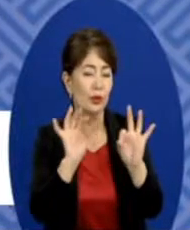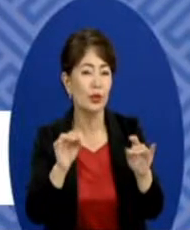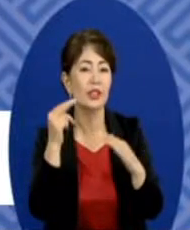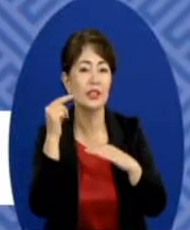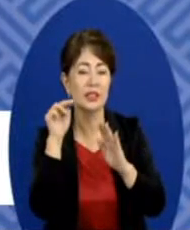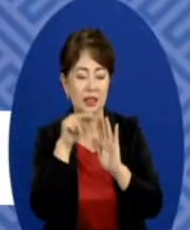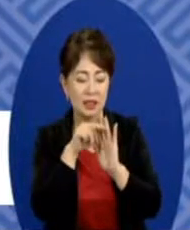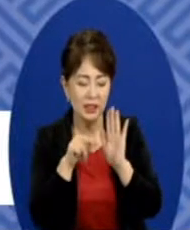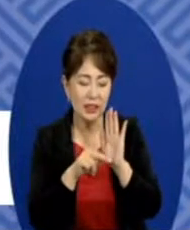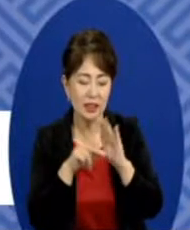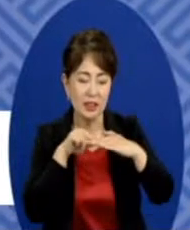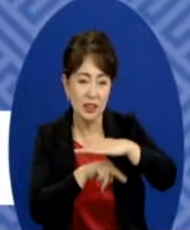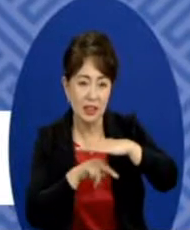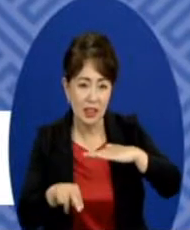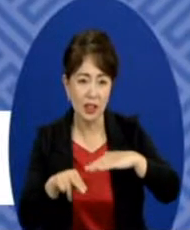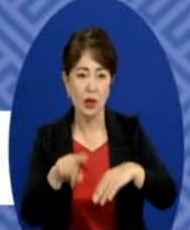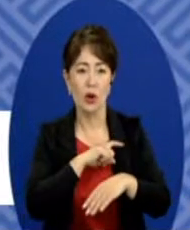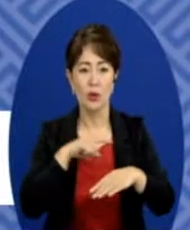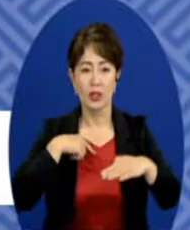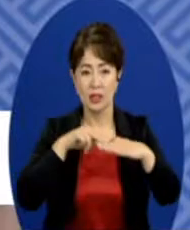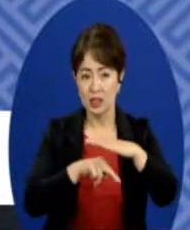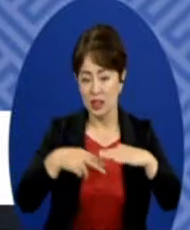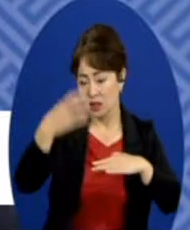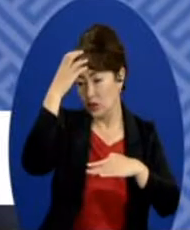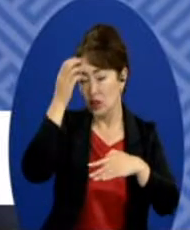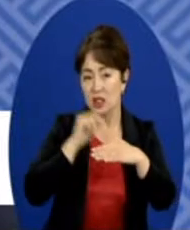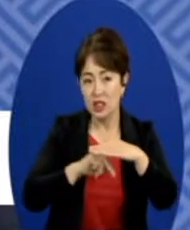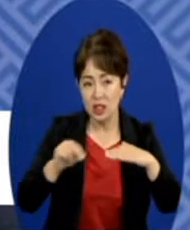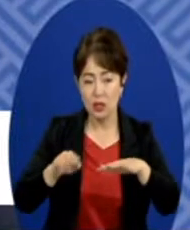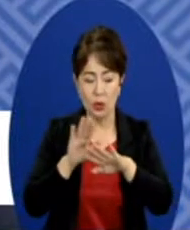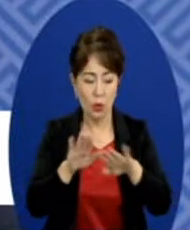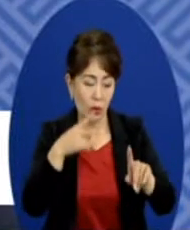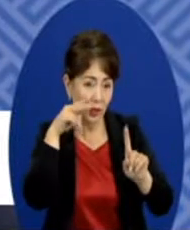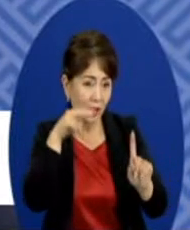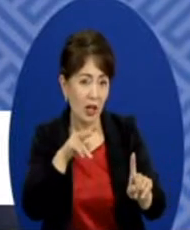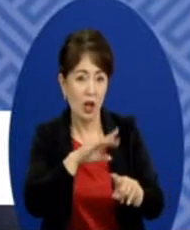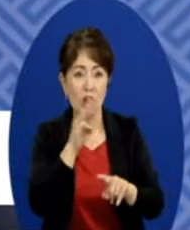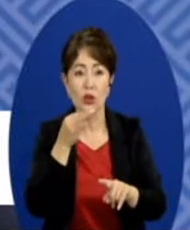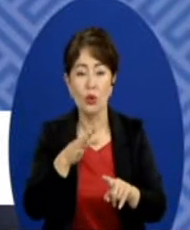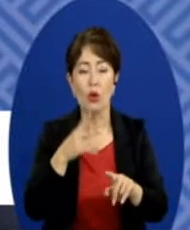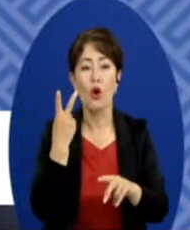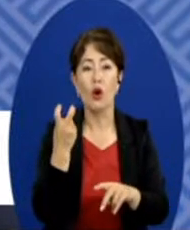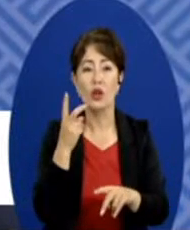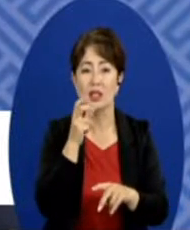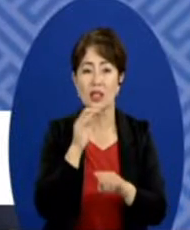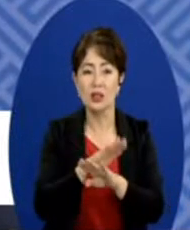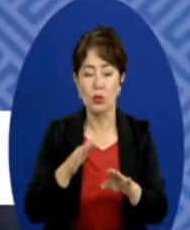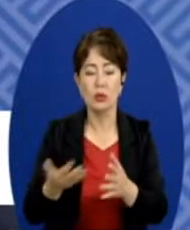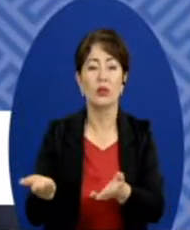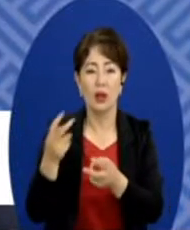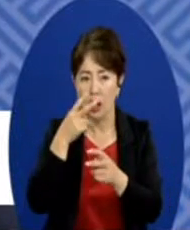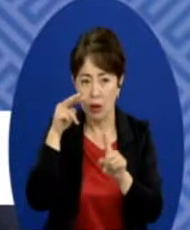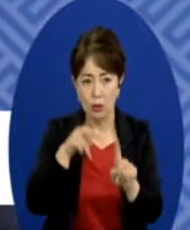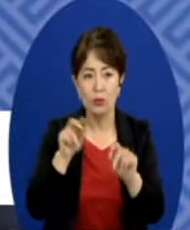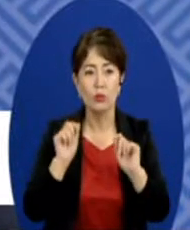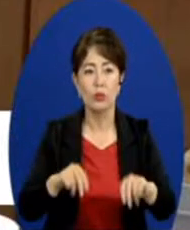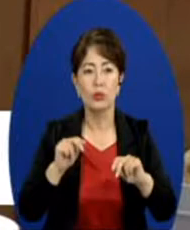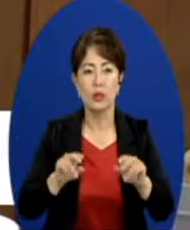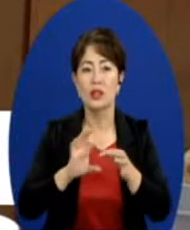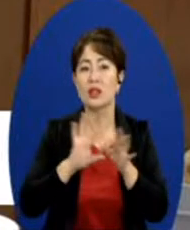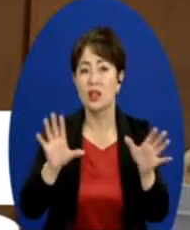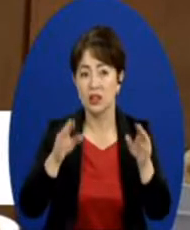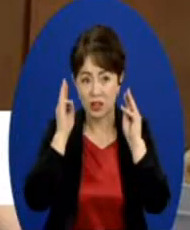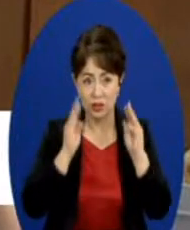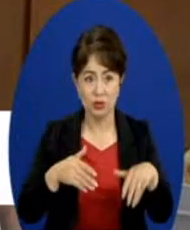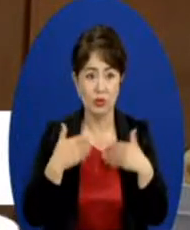төрлийн цэцэрлэгүүдэд хувийн болон одоо төрийн цэцэрлэгүүдэд хүүхэд харах төвүүдэд 2 настай хүүхдүүдийг явуулах юм орчныг нээлттэй шийдвэрийг гаргаж өгч